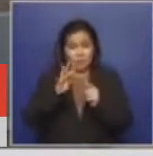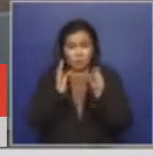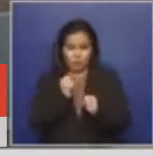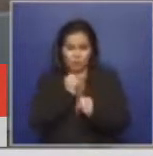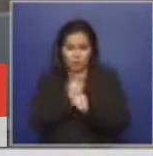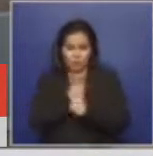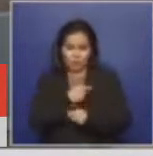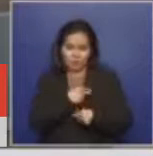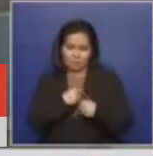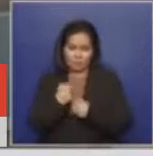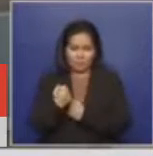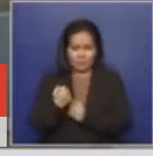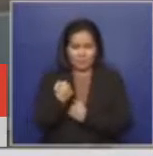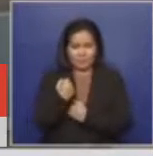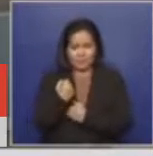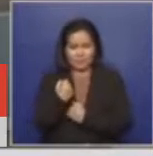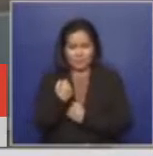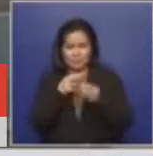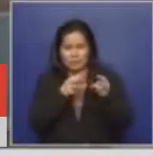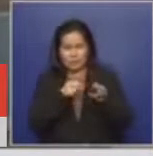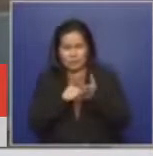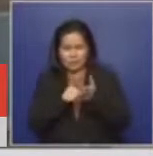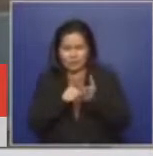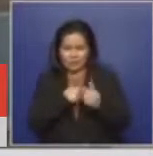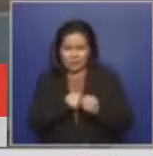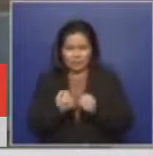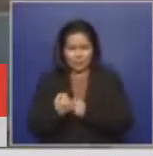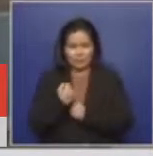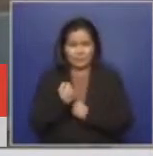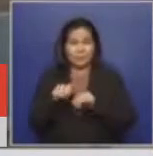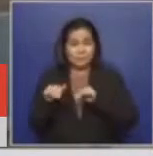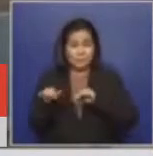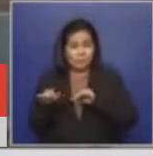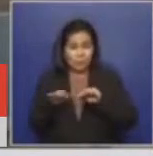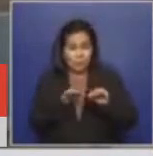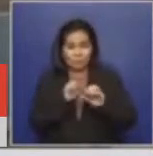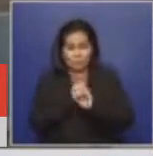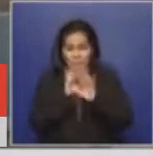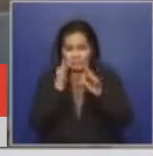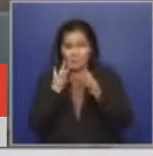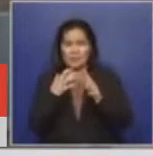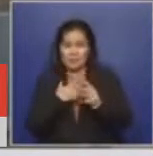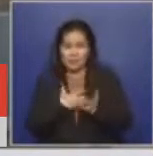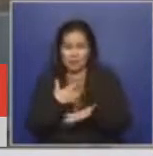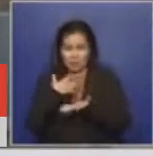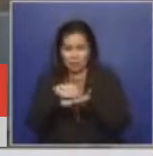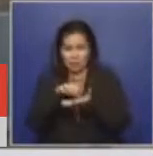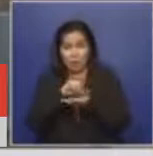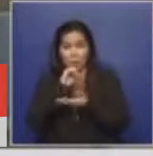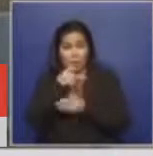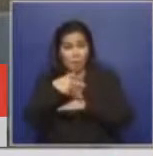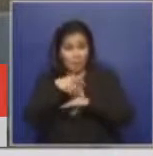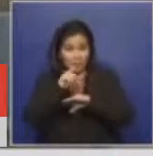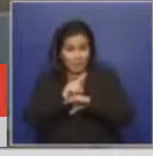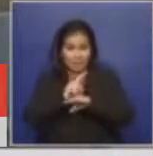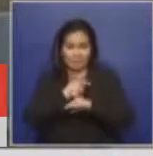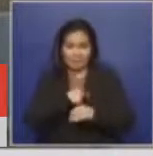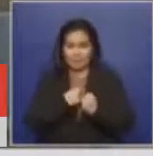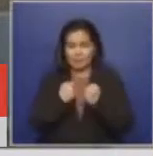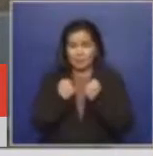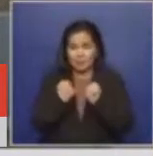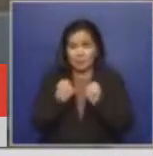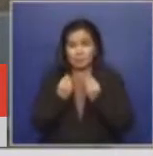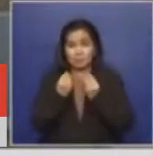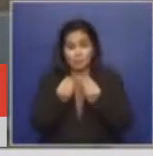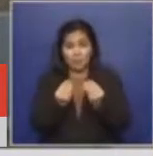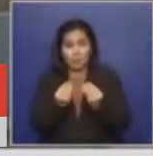าธารณสุขไม่ชัดเจนนะครับก็อยากให้นำเรียนท่านประธานแล้วก็ขอเป็นกำลังใจให้พี่น้